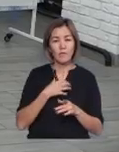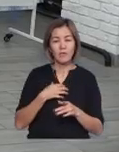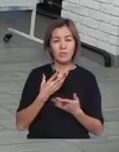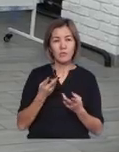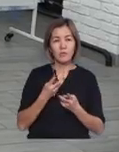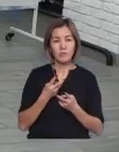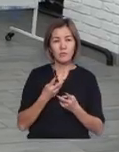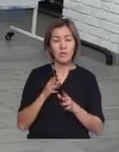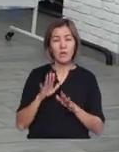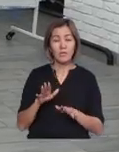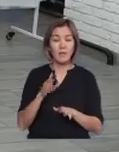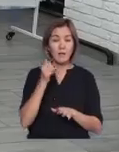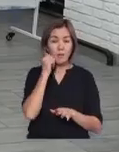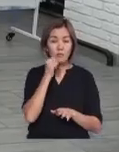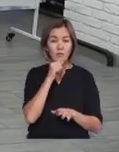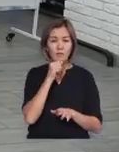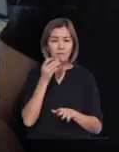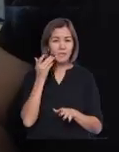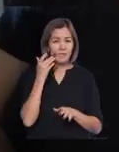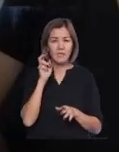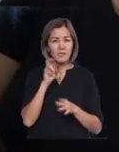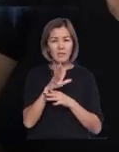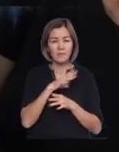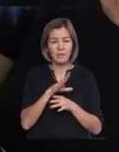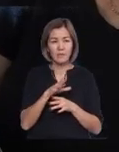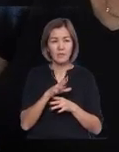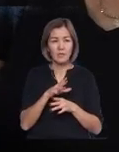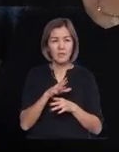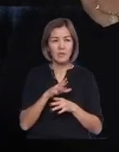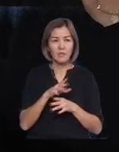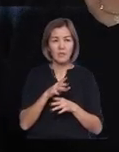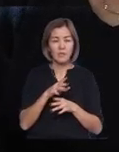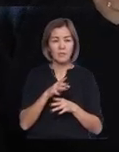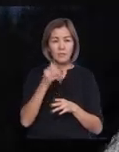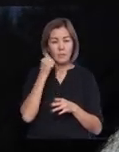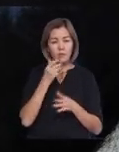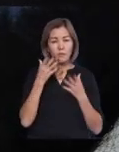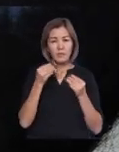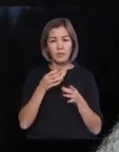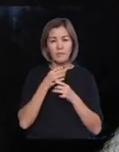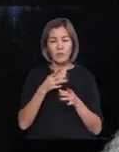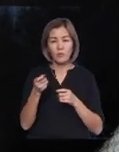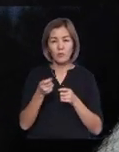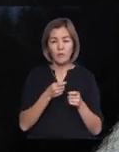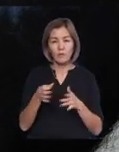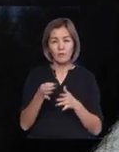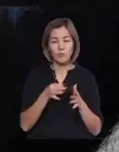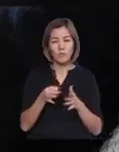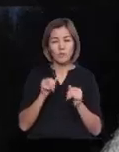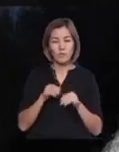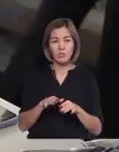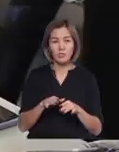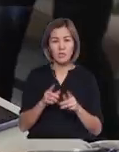значение. Однако бабушки и дедушки не всегда вовремя обращаются к врачам. Потому в преддверии Дня пожилого человека руководством региона было принято